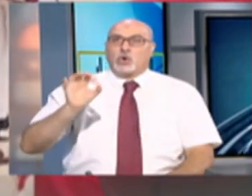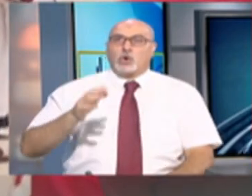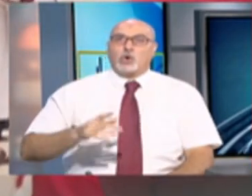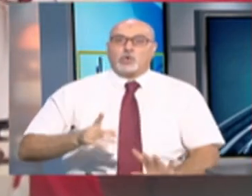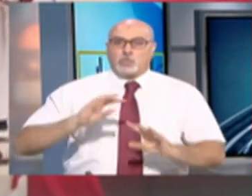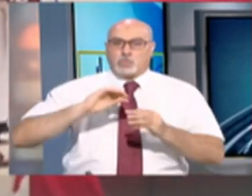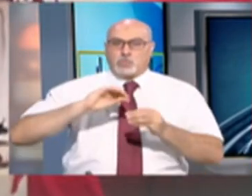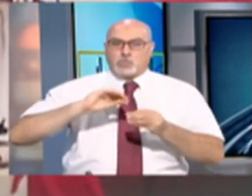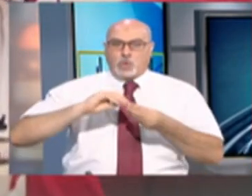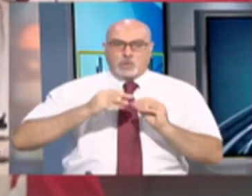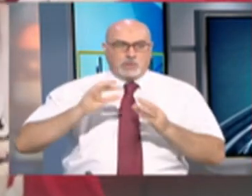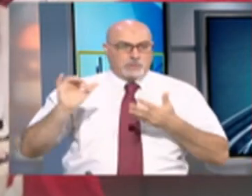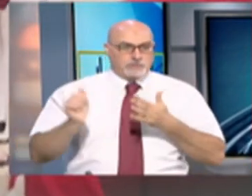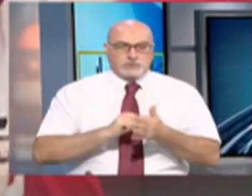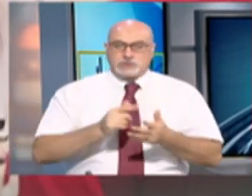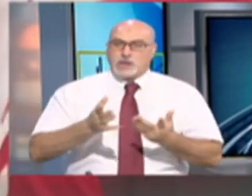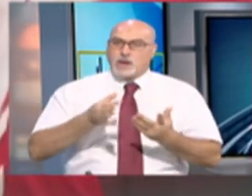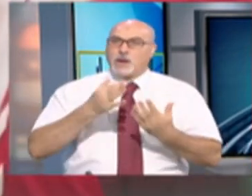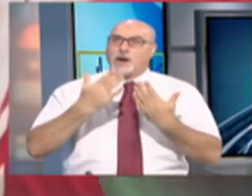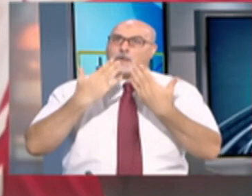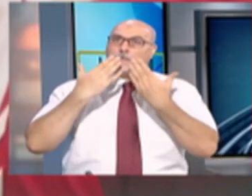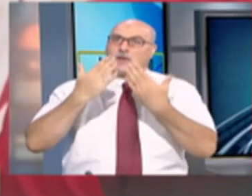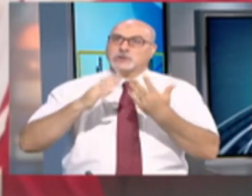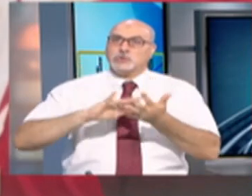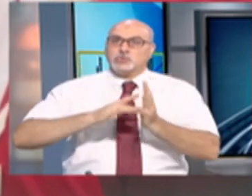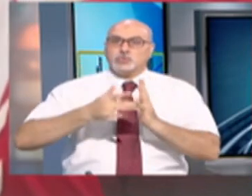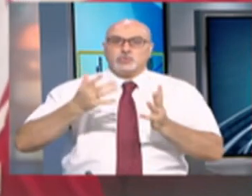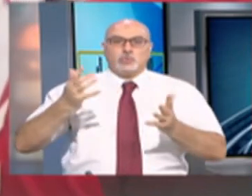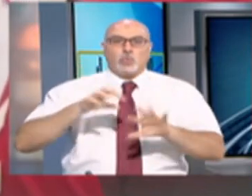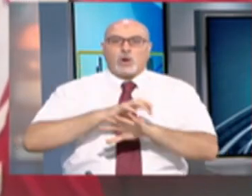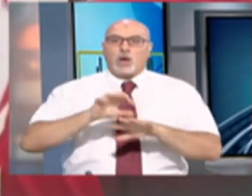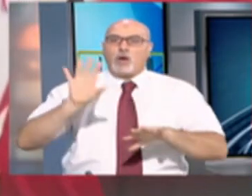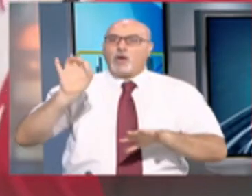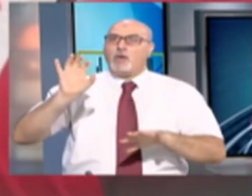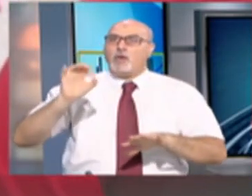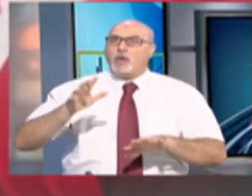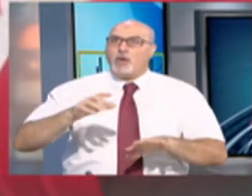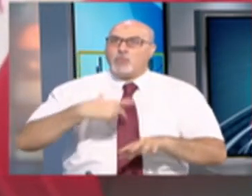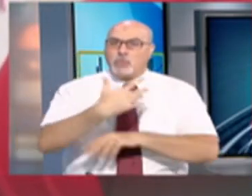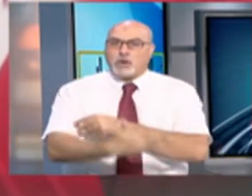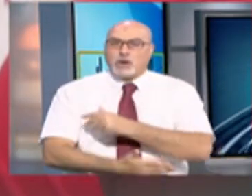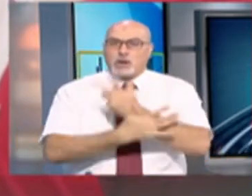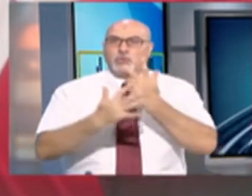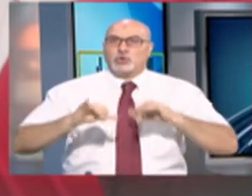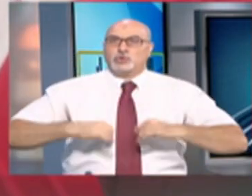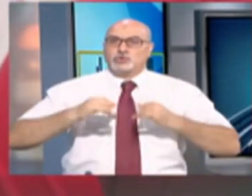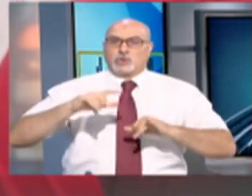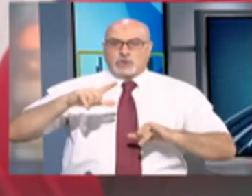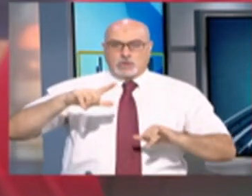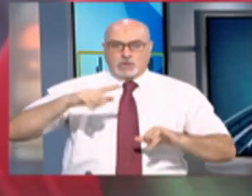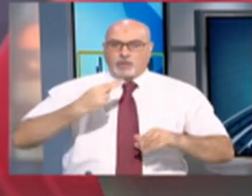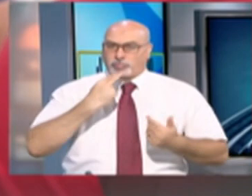الإمكانيات. ونشكر السلطات العليا للبلاد ونشكر ولاية وهران لإتاحة الفرصة للشباب المتوسطي